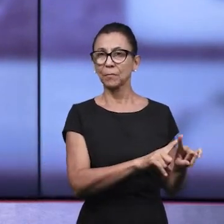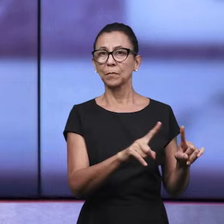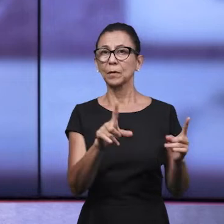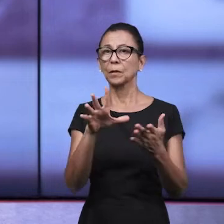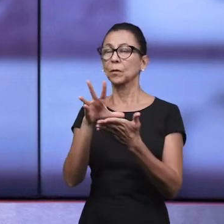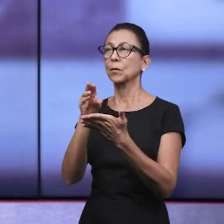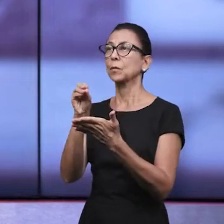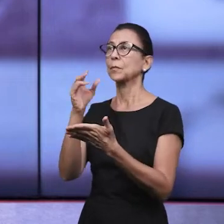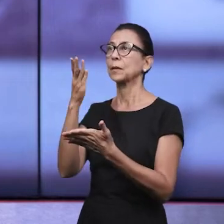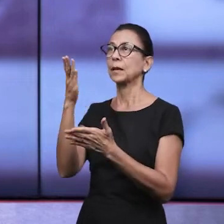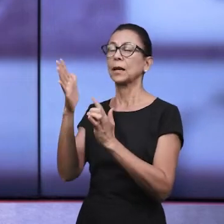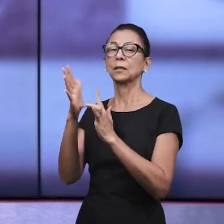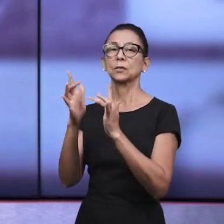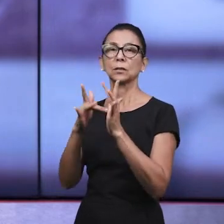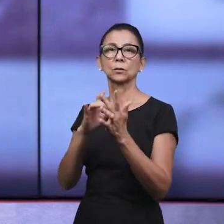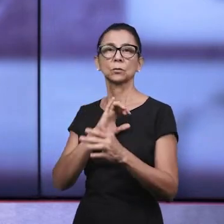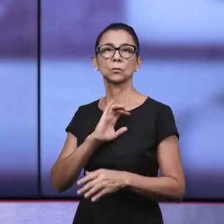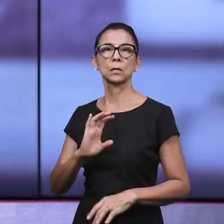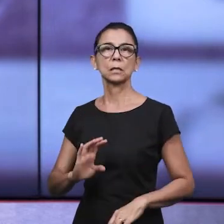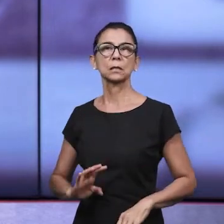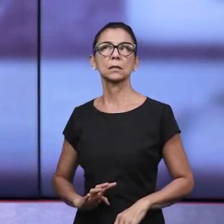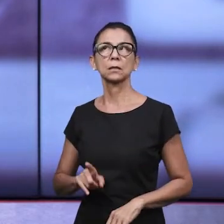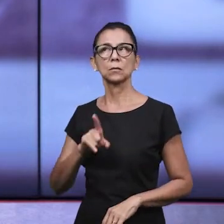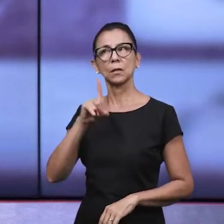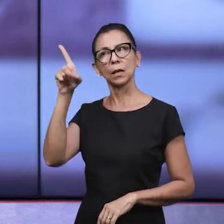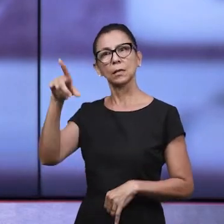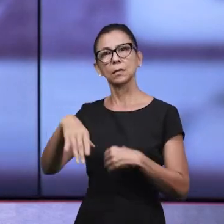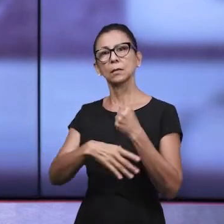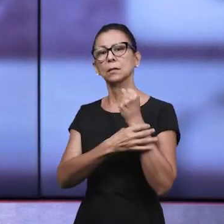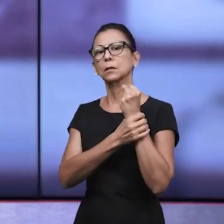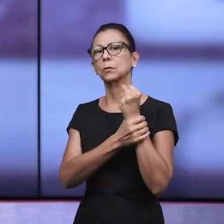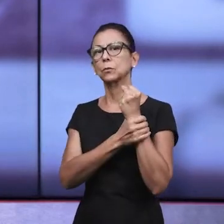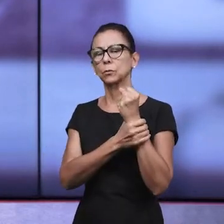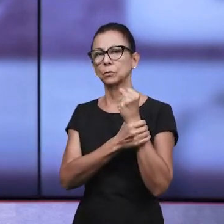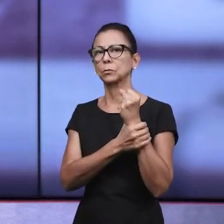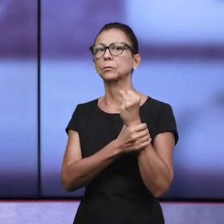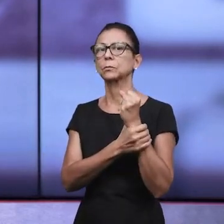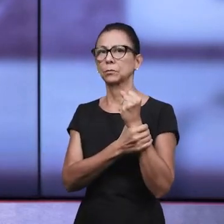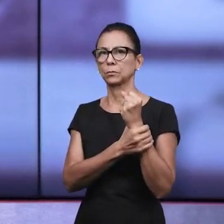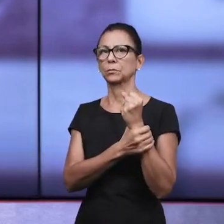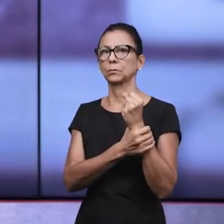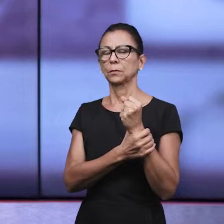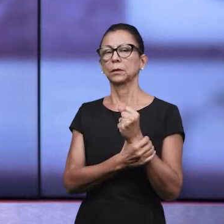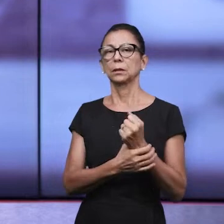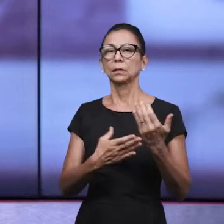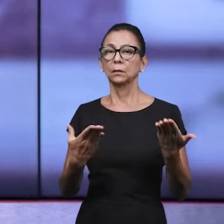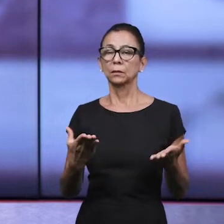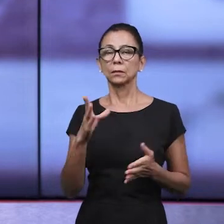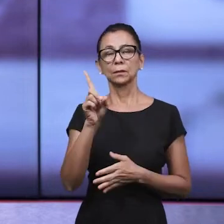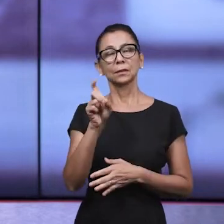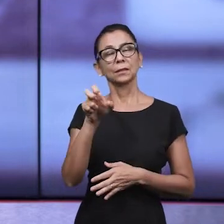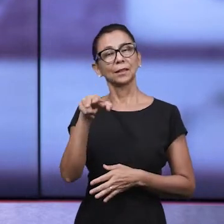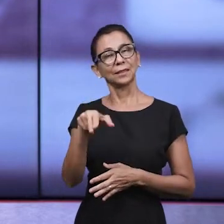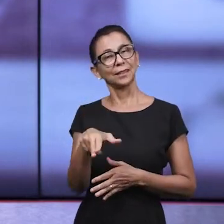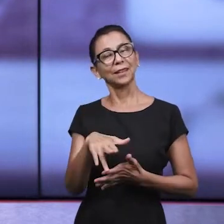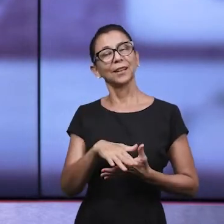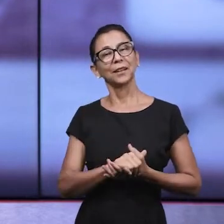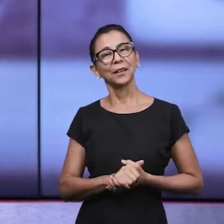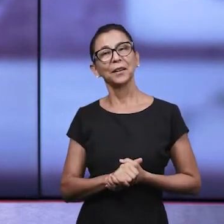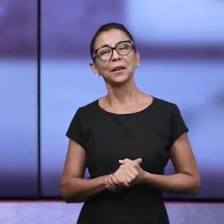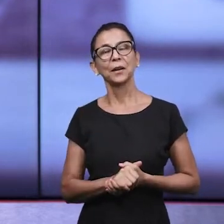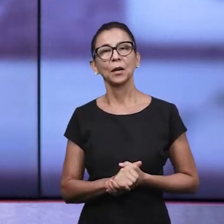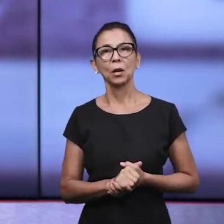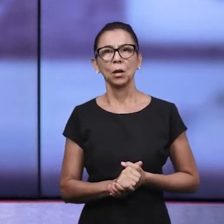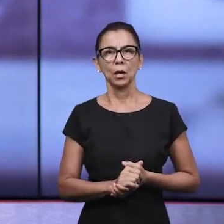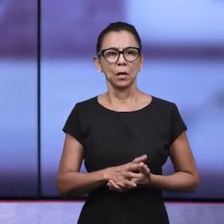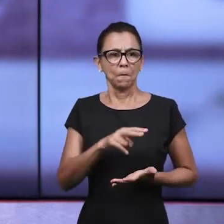direction sûre vient de ceux qui craignent à Dieu. Ainsi comme Daniel, si nos enfants ont la